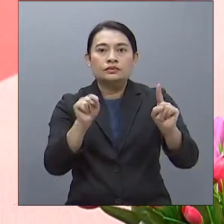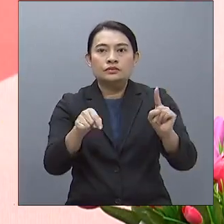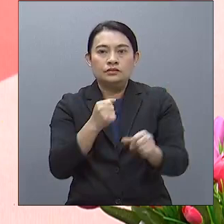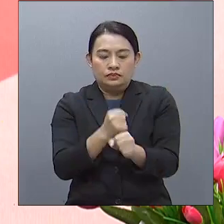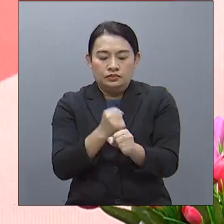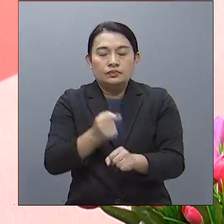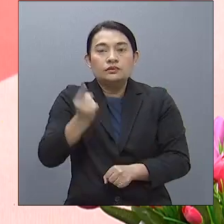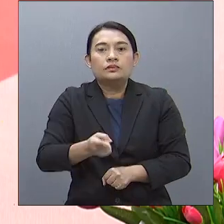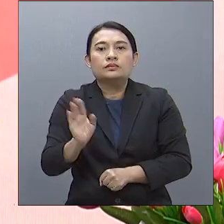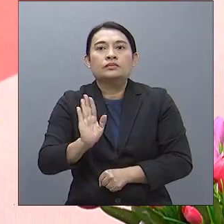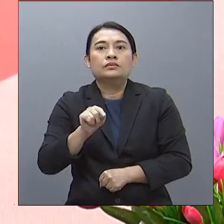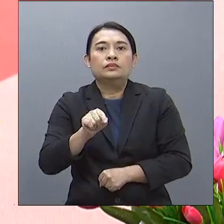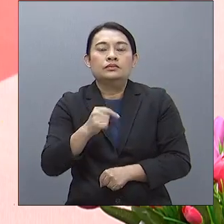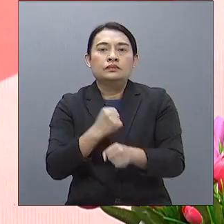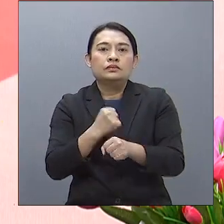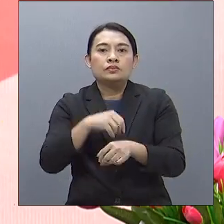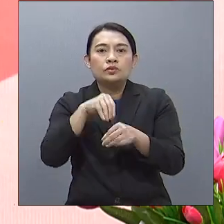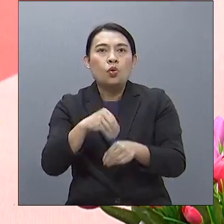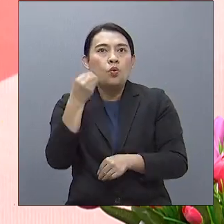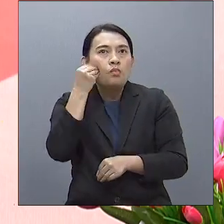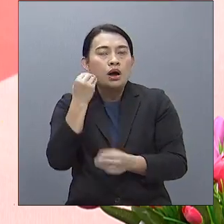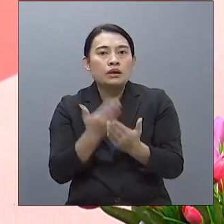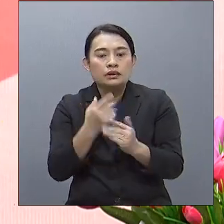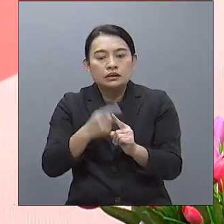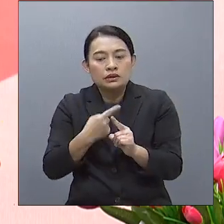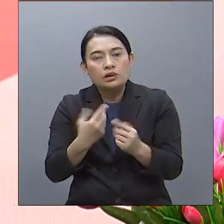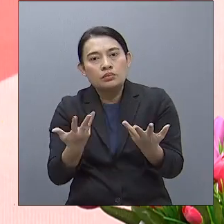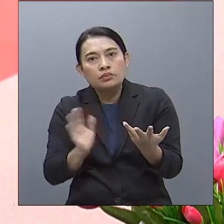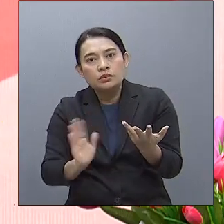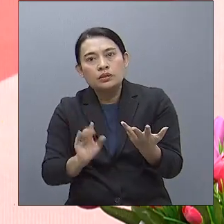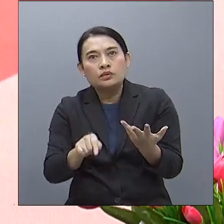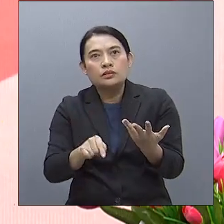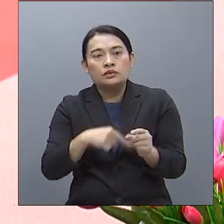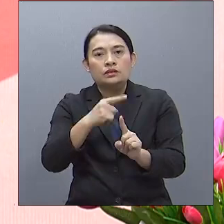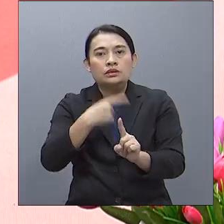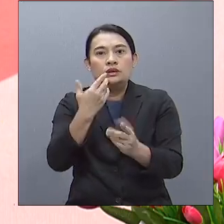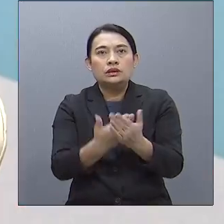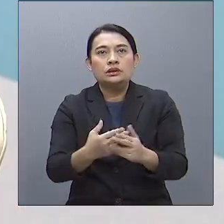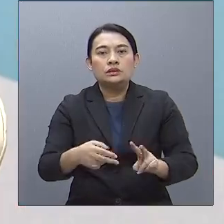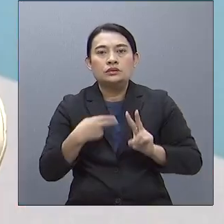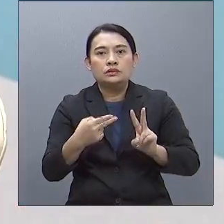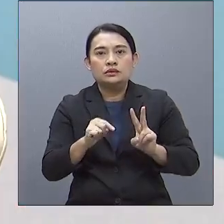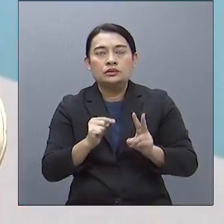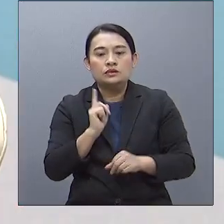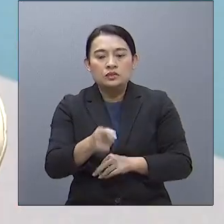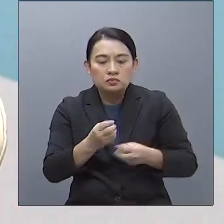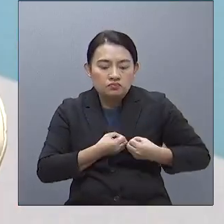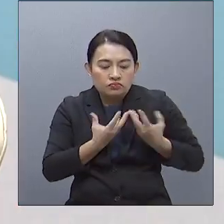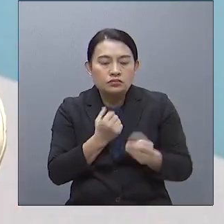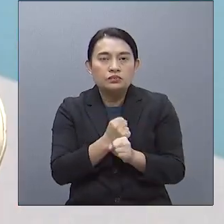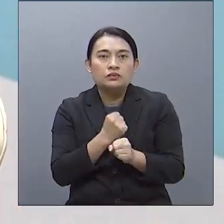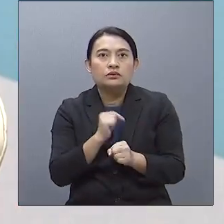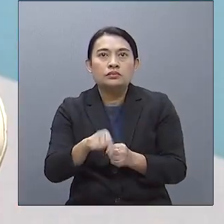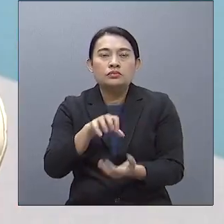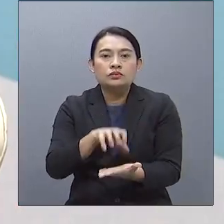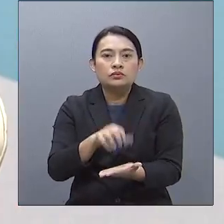บบนี้ work from home ก็ได ้ อยู่กับบ้านไม่ต้องเสียค่าเช่าเสียแค่ค่าไฟค่าน้ำได้เดือนละ20,000 เออแต่ก็ทุ่มเทแรงกายแรงใจแล้วก็โชคดี